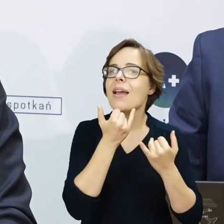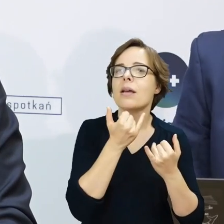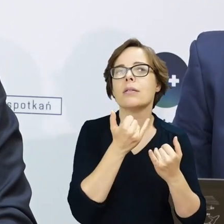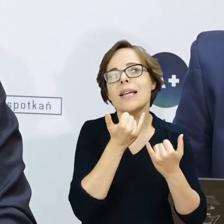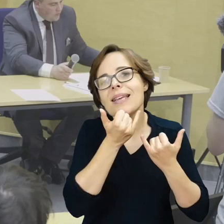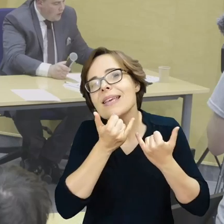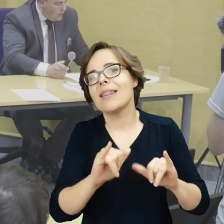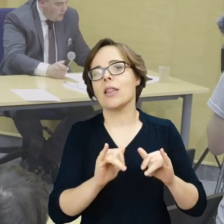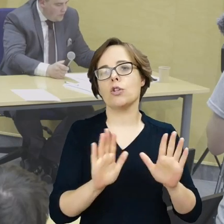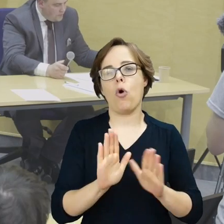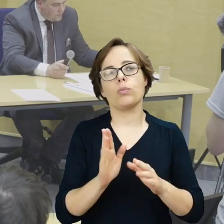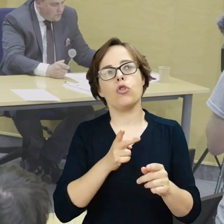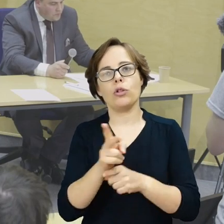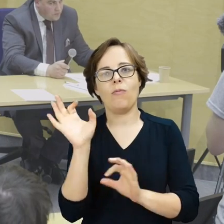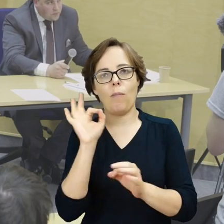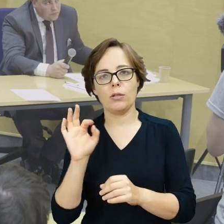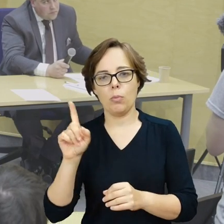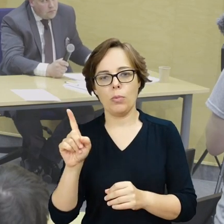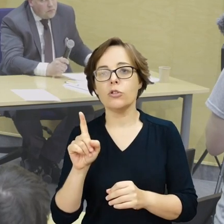Zasady, a nie tylko procedury.